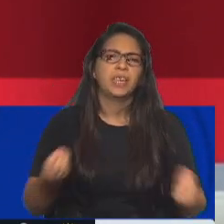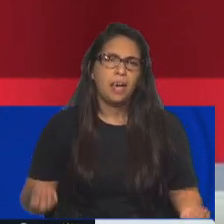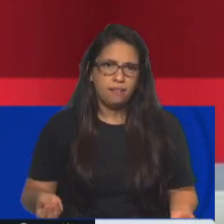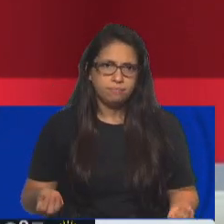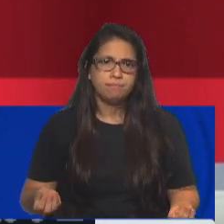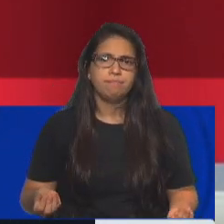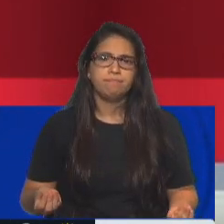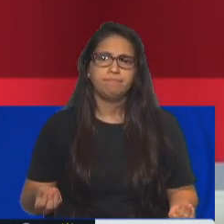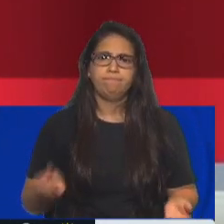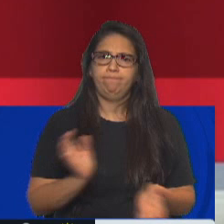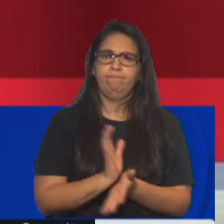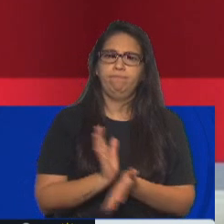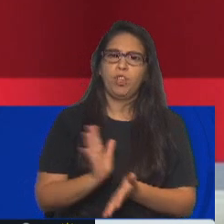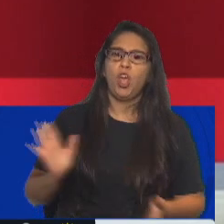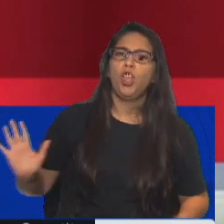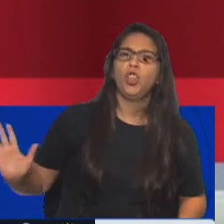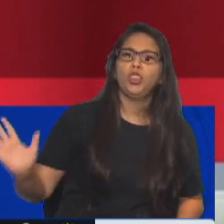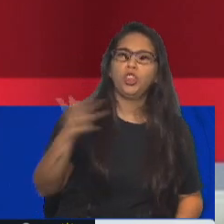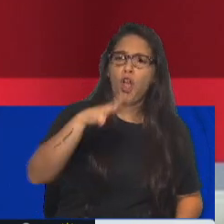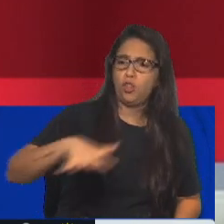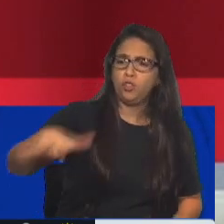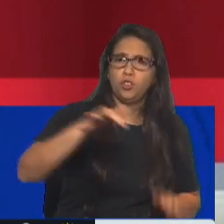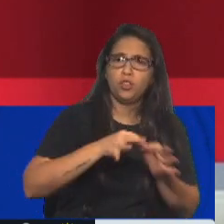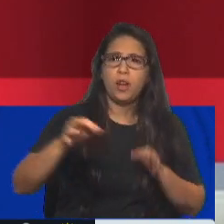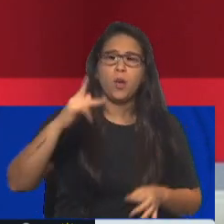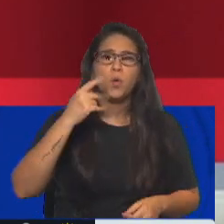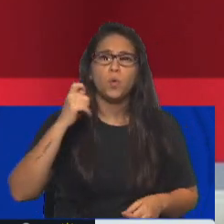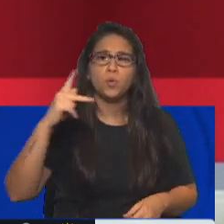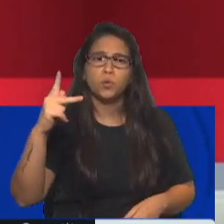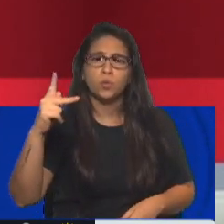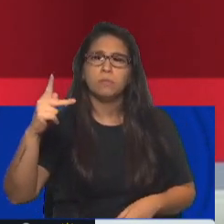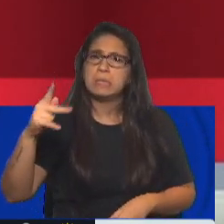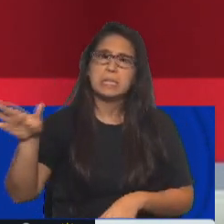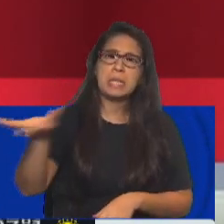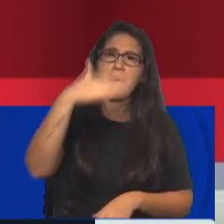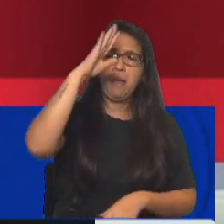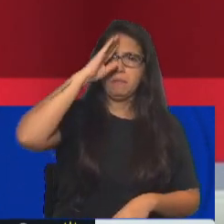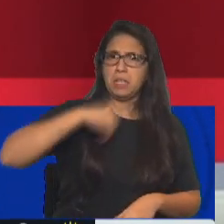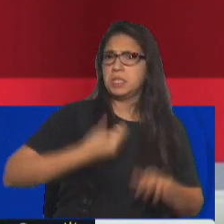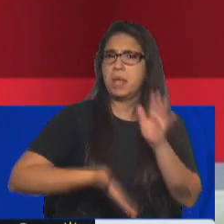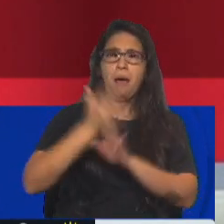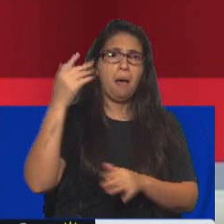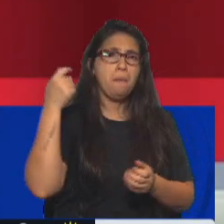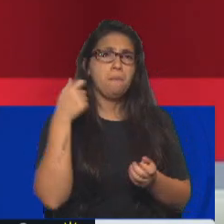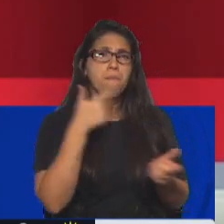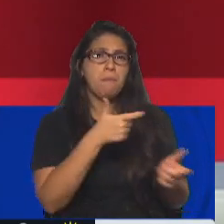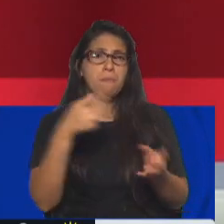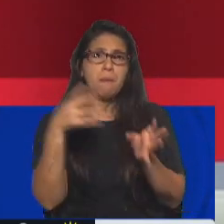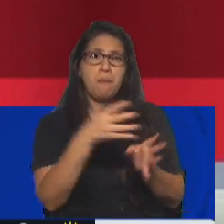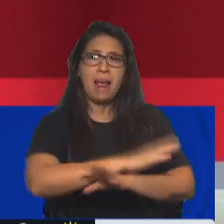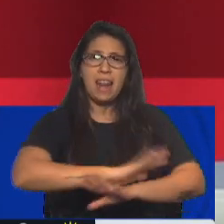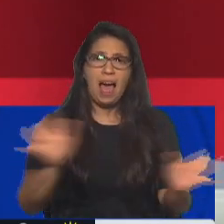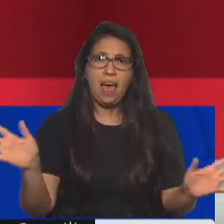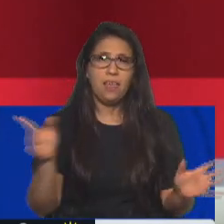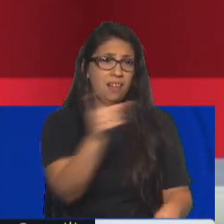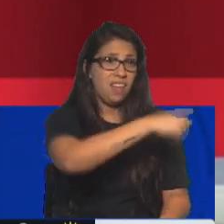Что все, кто там находится, будут выходить без боя? Мы их оттуда должны выпустить после того, как они